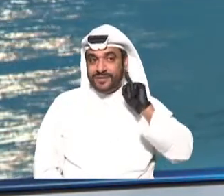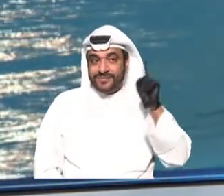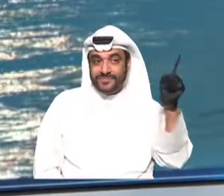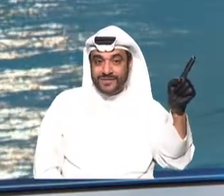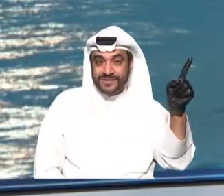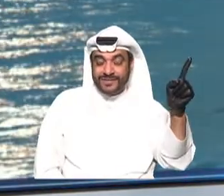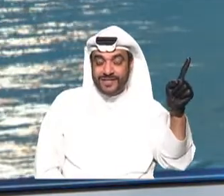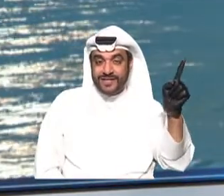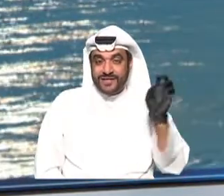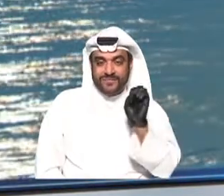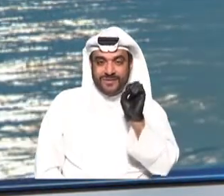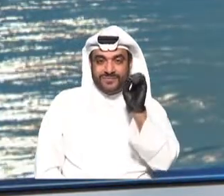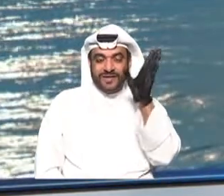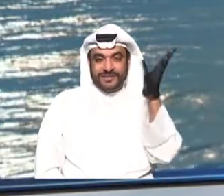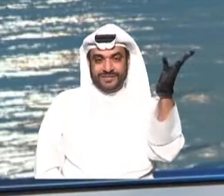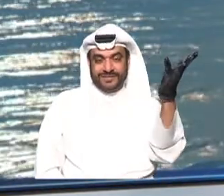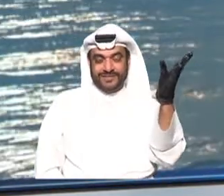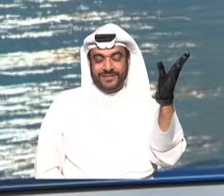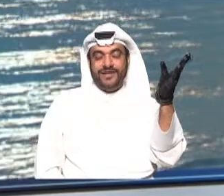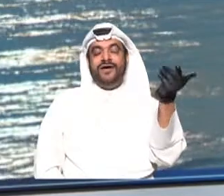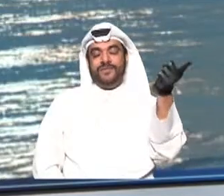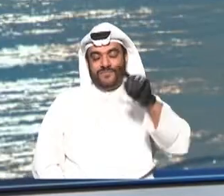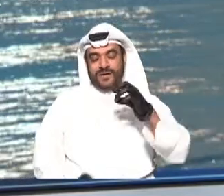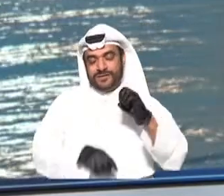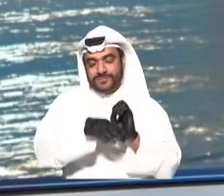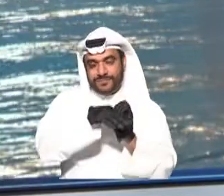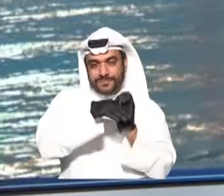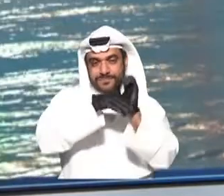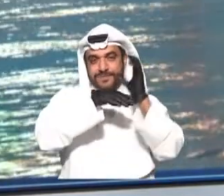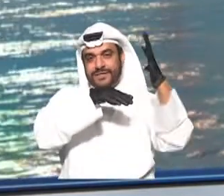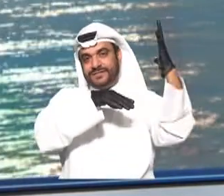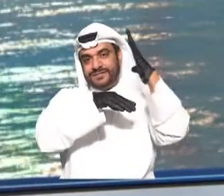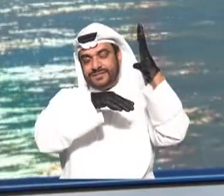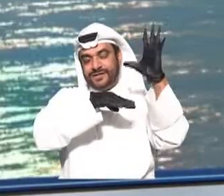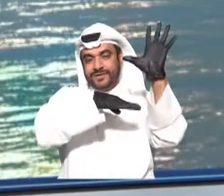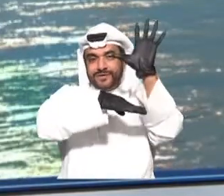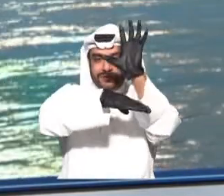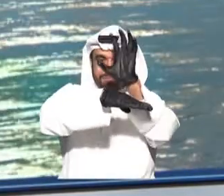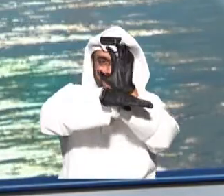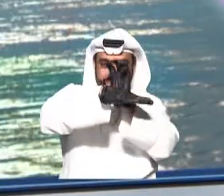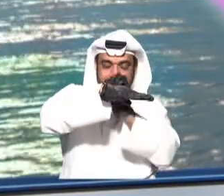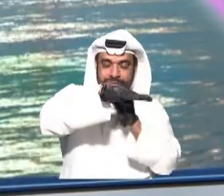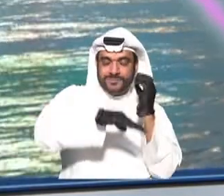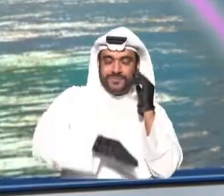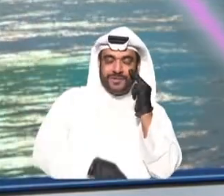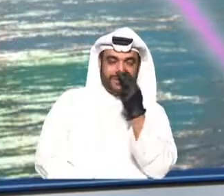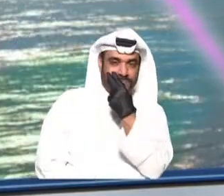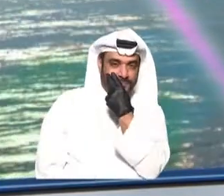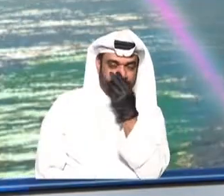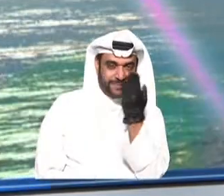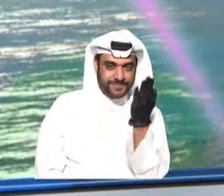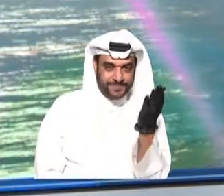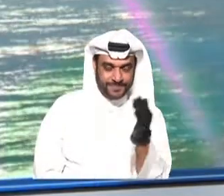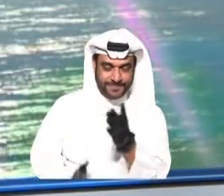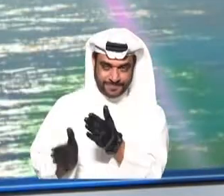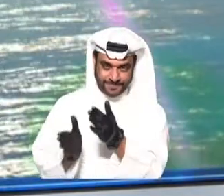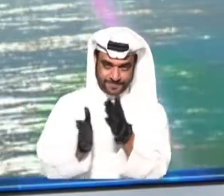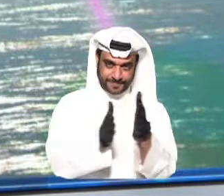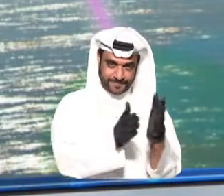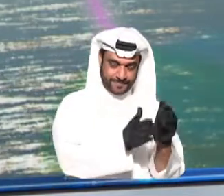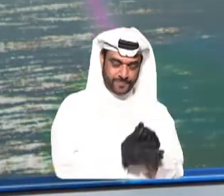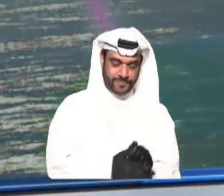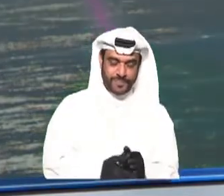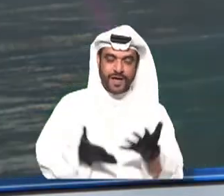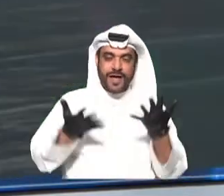موعد أذان الفجر في الساعة 3:58 دقيقة، شروق الشمس الساعة 25 دقيقة، أما غروب الشمس الساعة